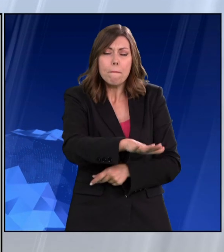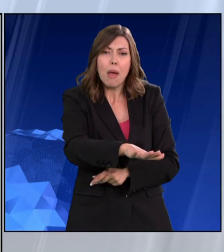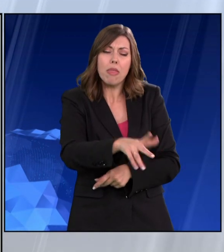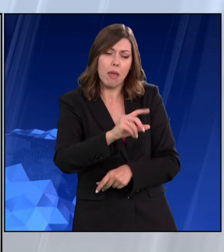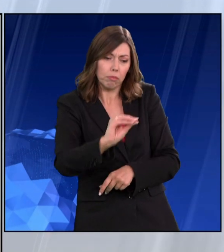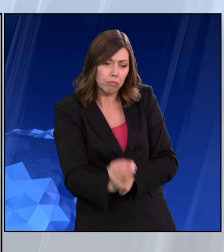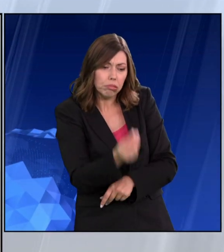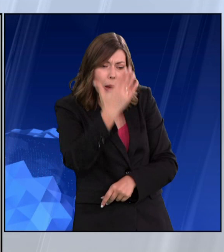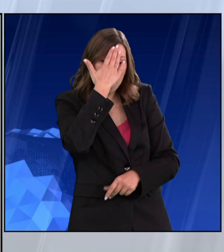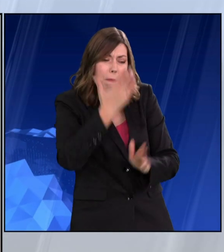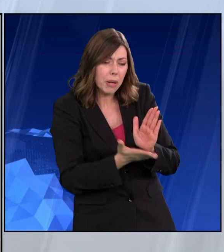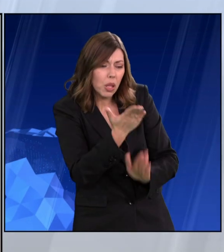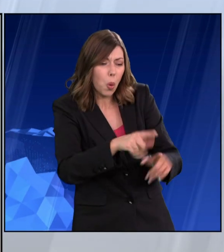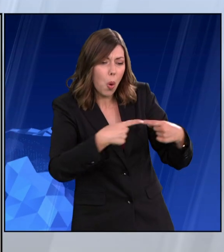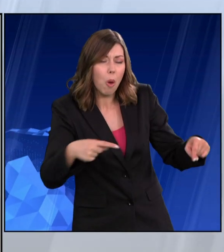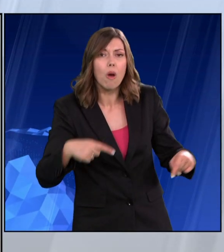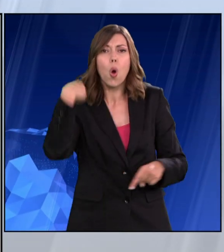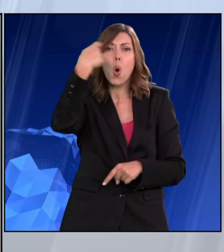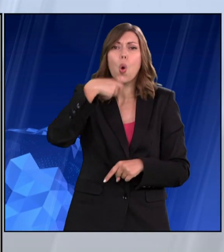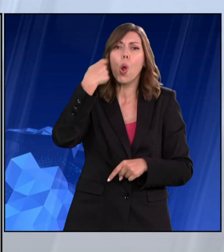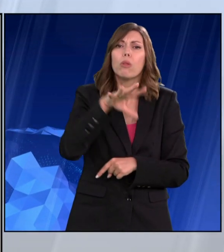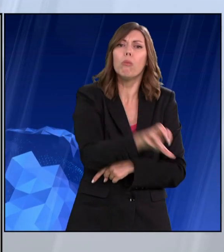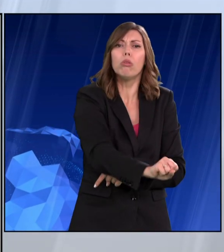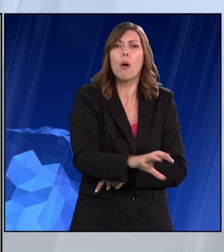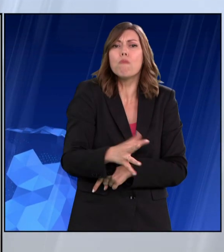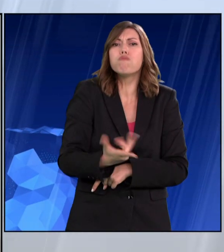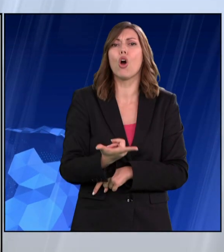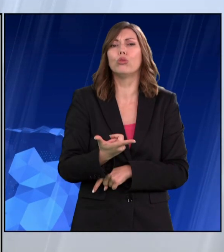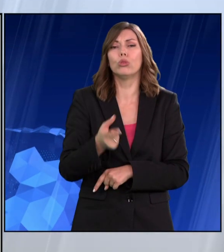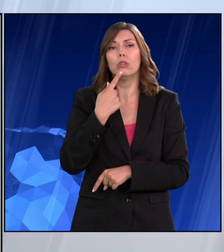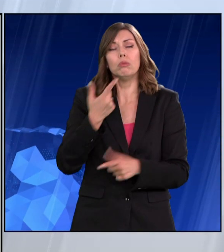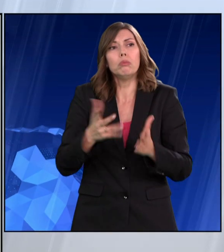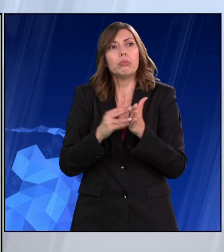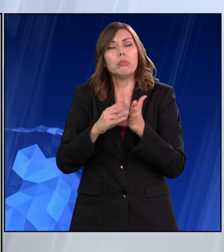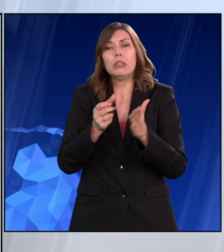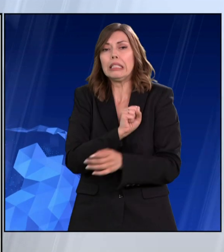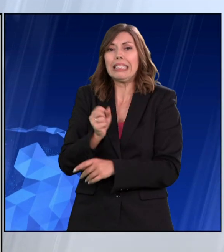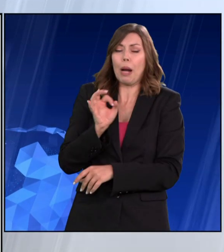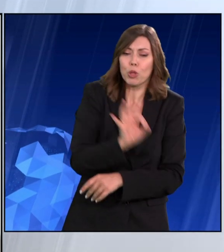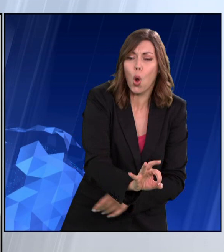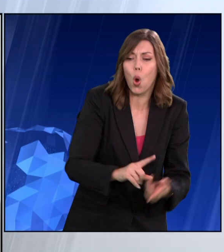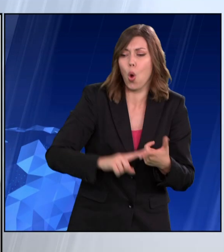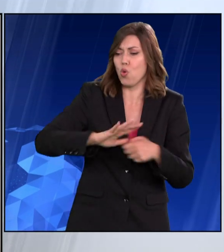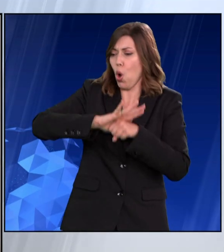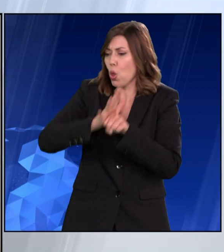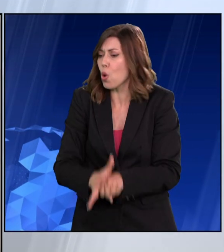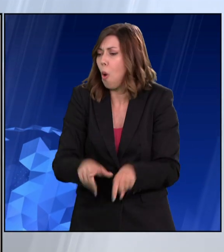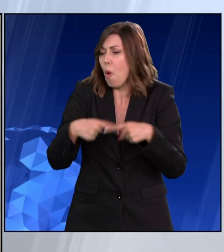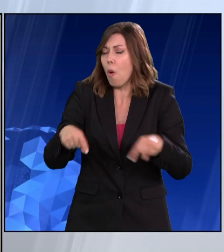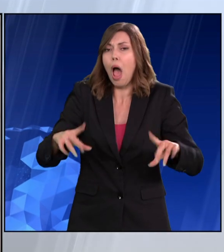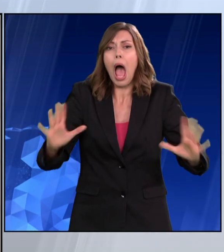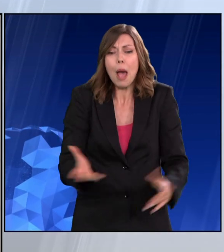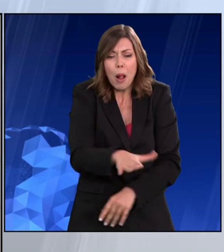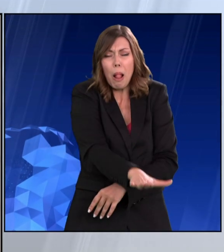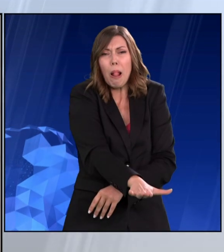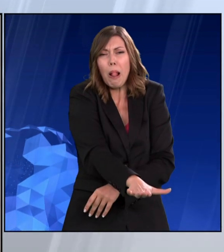έχει στρεπτόκοκκο ή κορονοϊό? Ειδικά δηλαδή αν είναι μικρό και δεν μιλάει ακόμα, είναι πολύ δύσκολο να το ξεχωρίσει κανείς. Ή